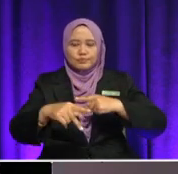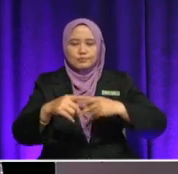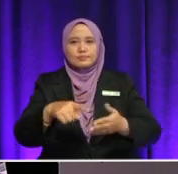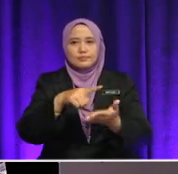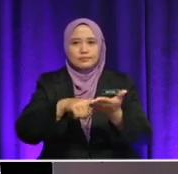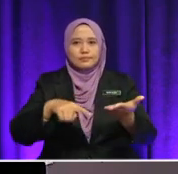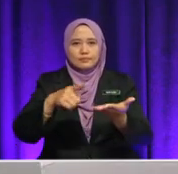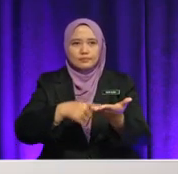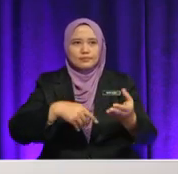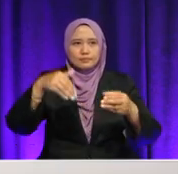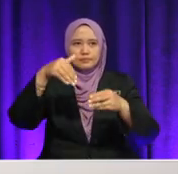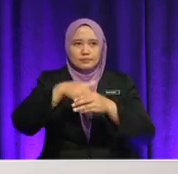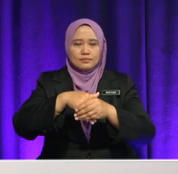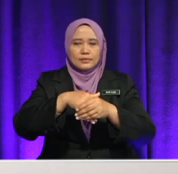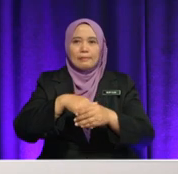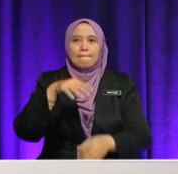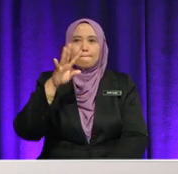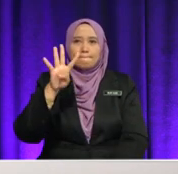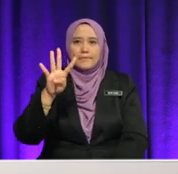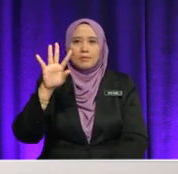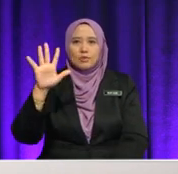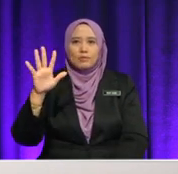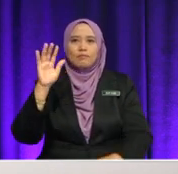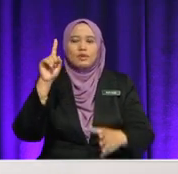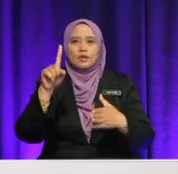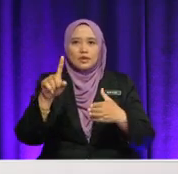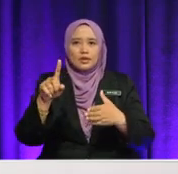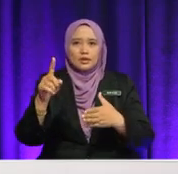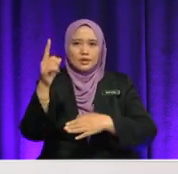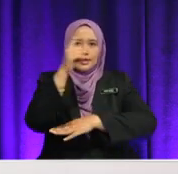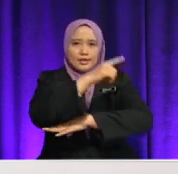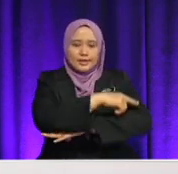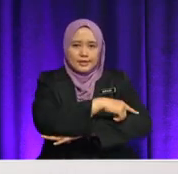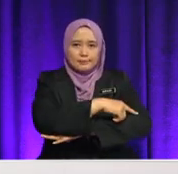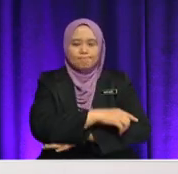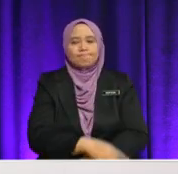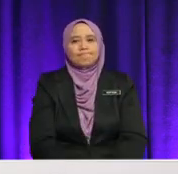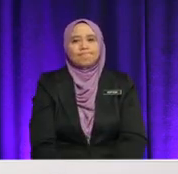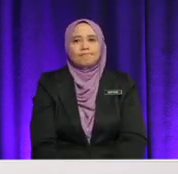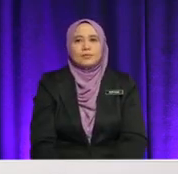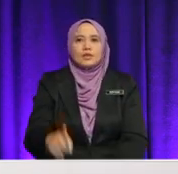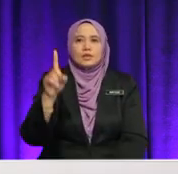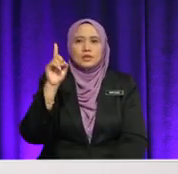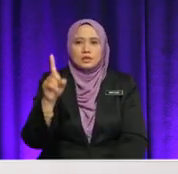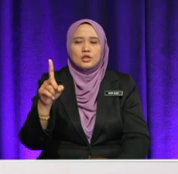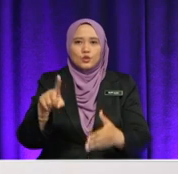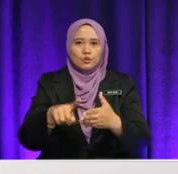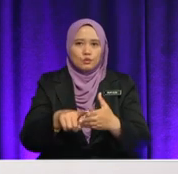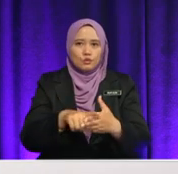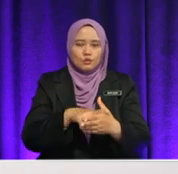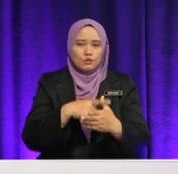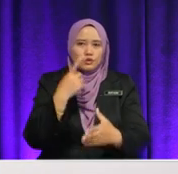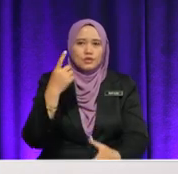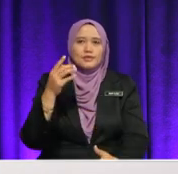45 hari lebih kurang satu bulan setengah ini adalah tempo antara paling panjang dalam